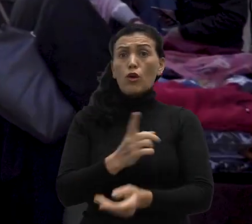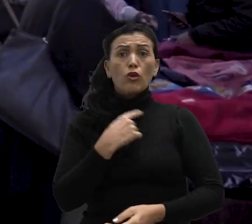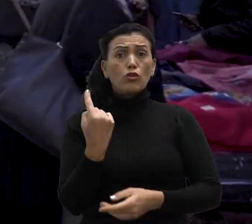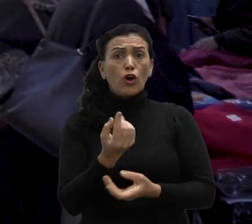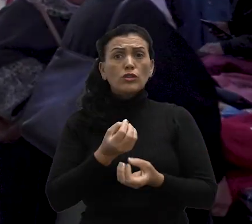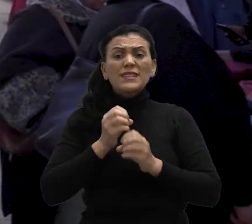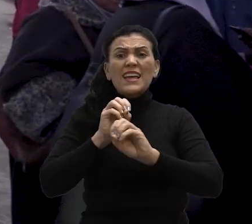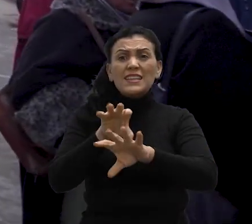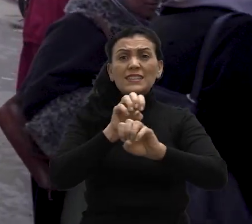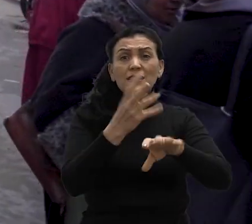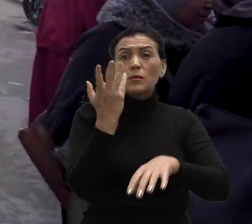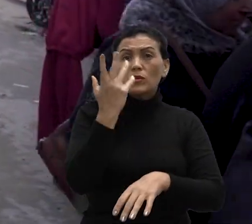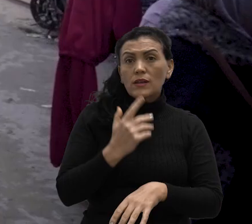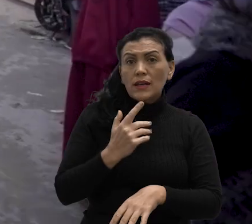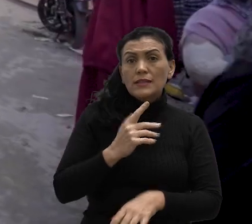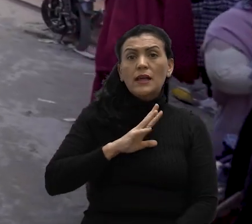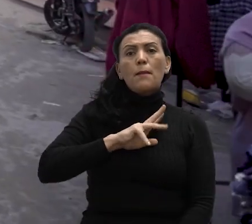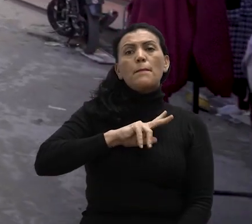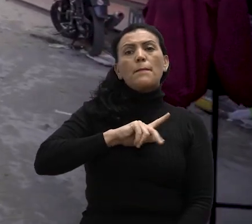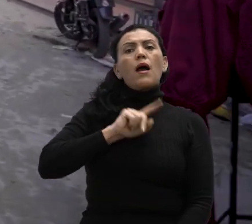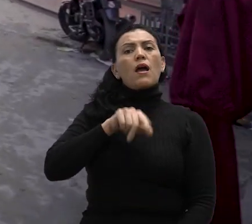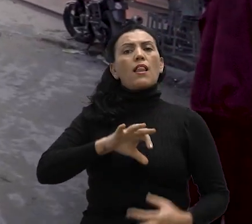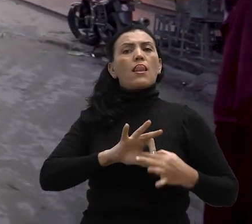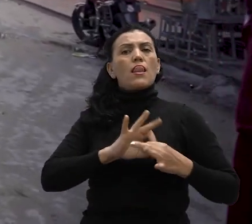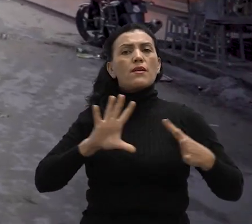ما يروح ولا يضيع. هاينا وصلنا